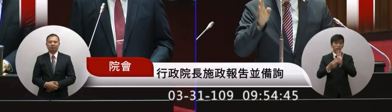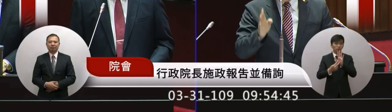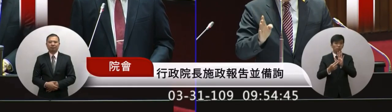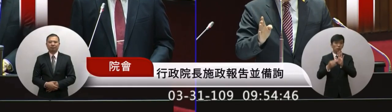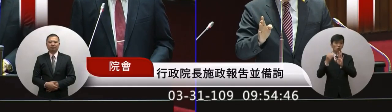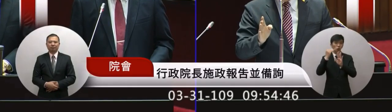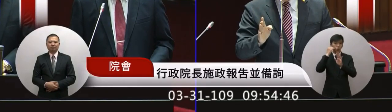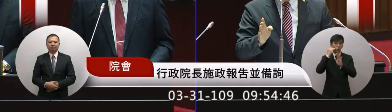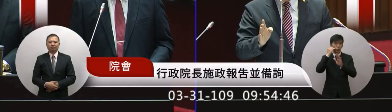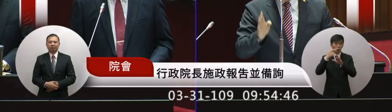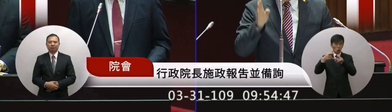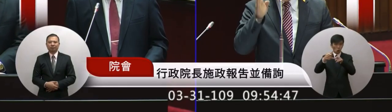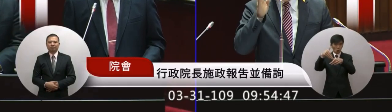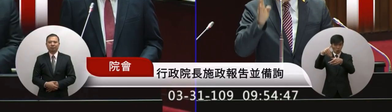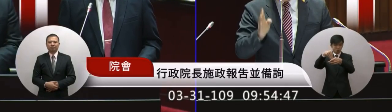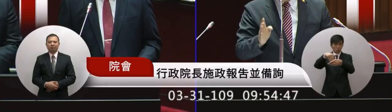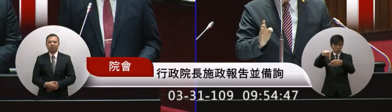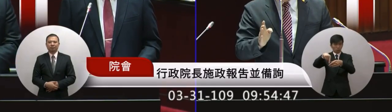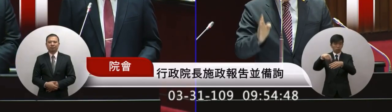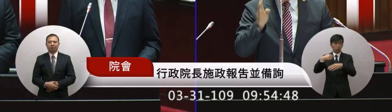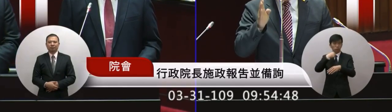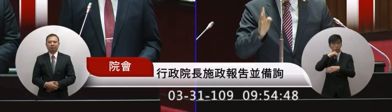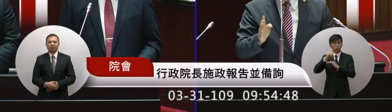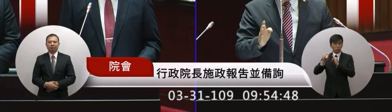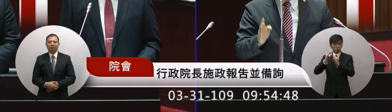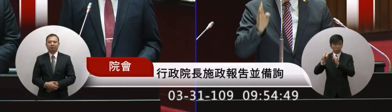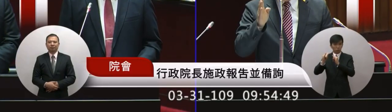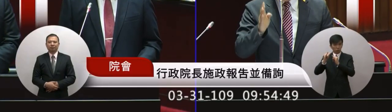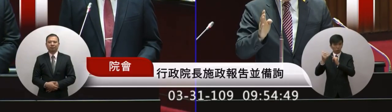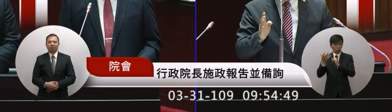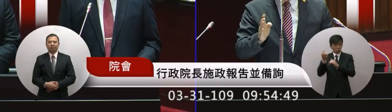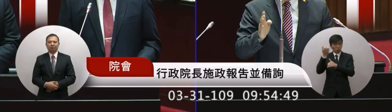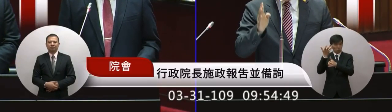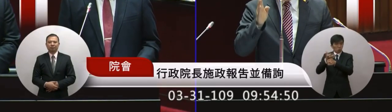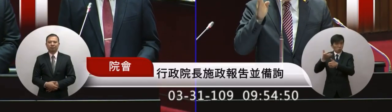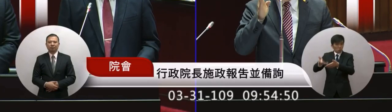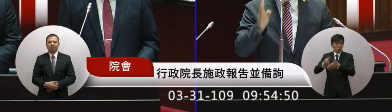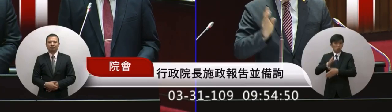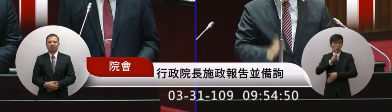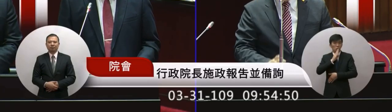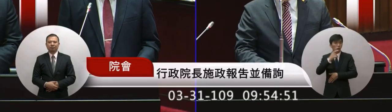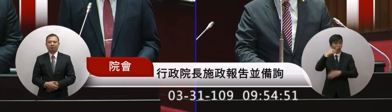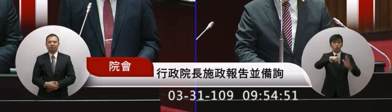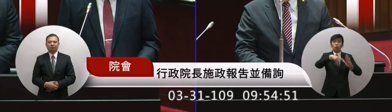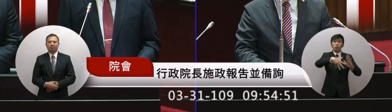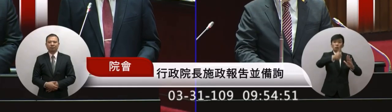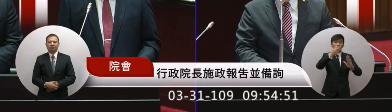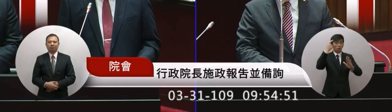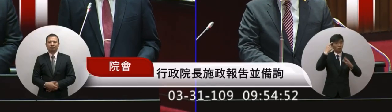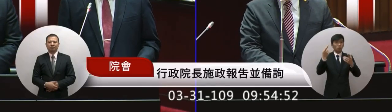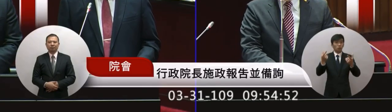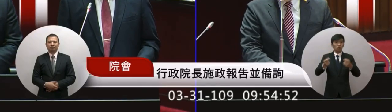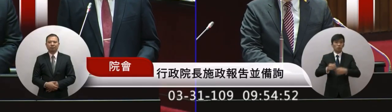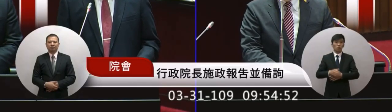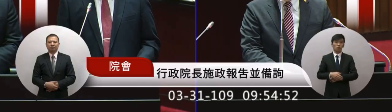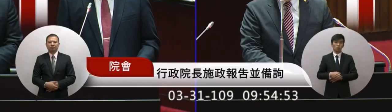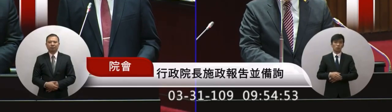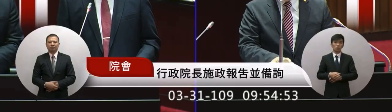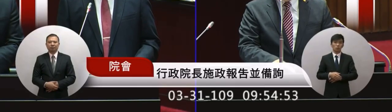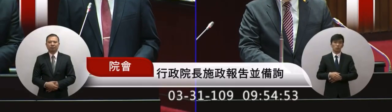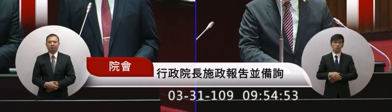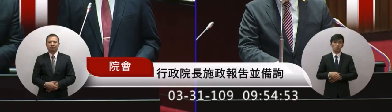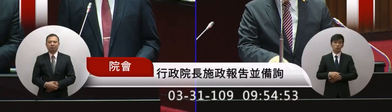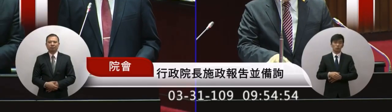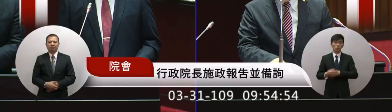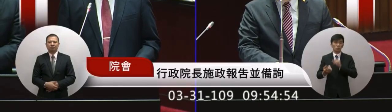果公投是我们一个很重要的价值，院长也觉得公投其实是民主、直接民主的一个展现的时候，那我们对于